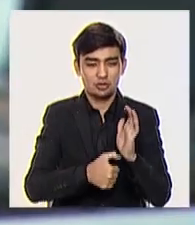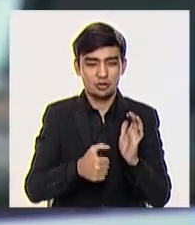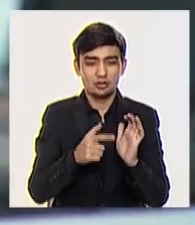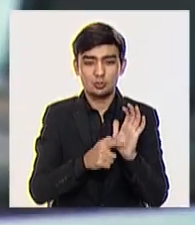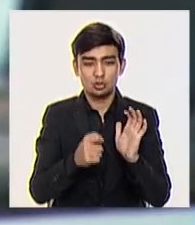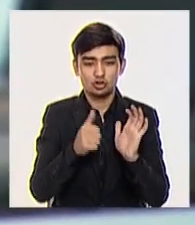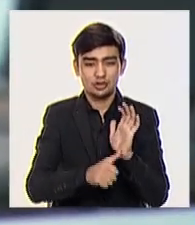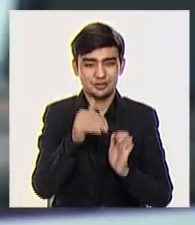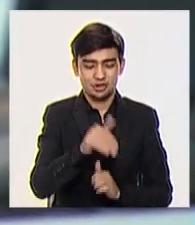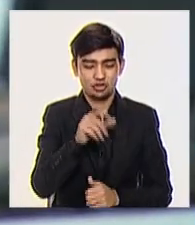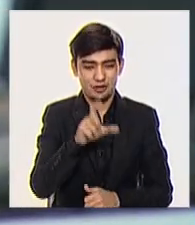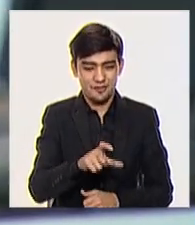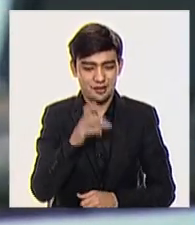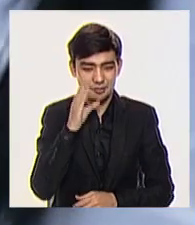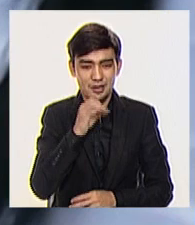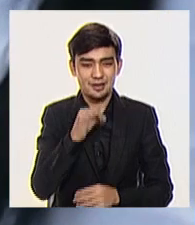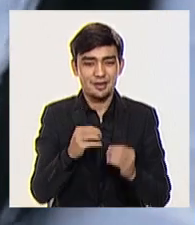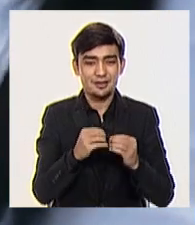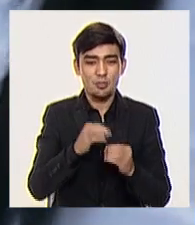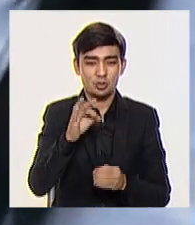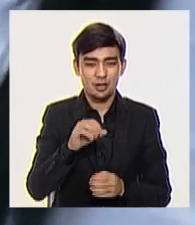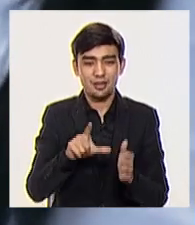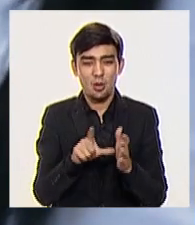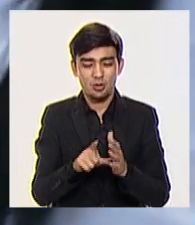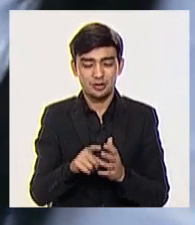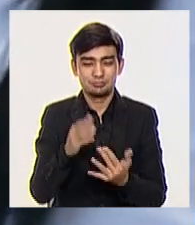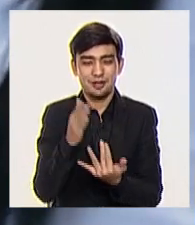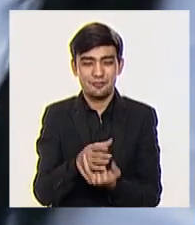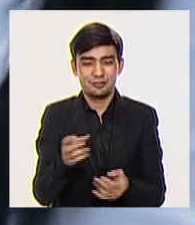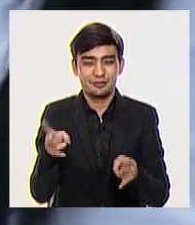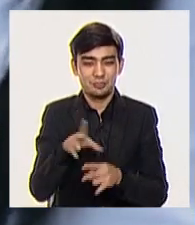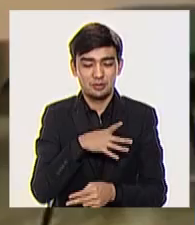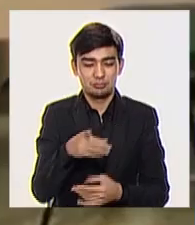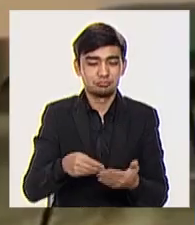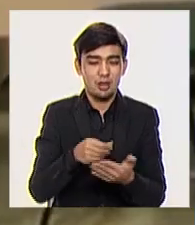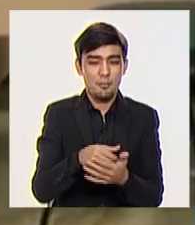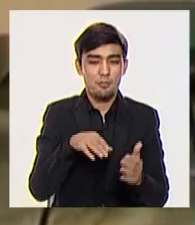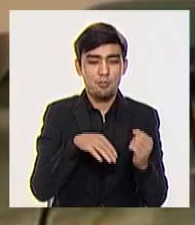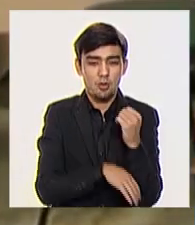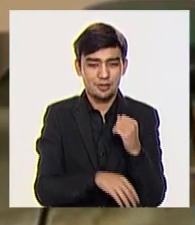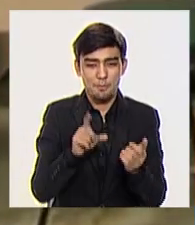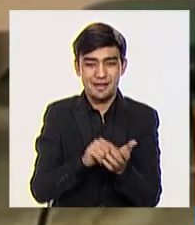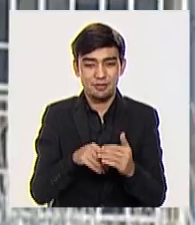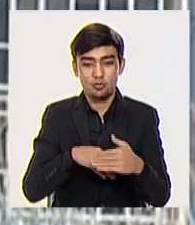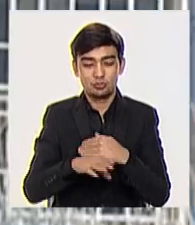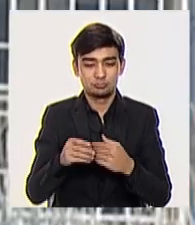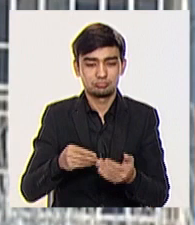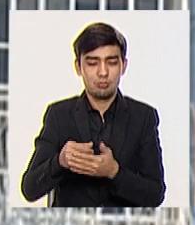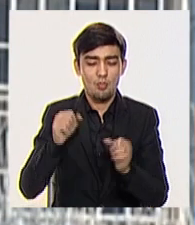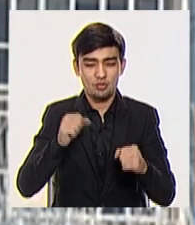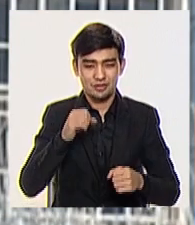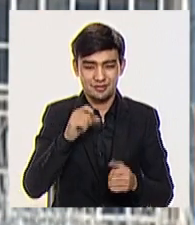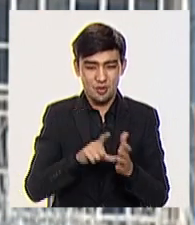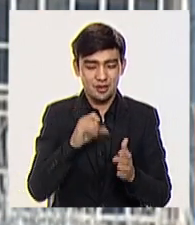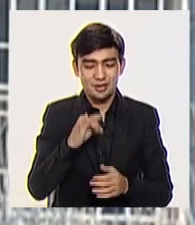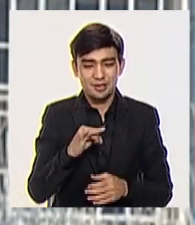тысяч человек. Также известно, что 10% налог на снимаемую сумму можно оплатить уже после выхода на пенсию. Изменятся